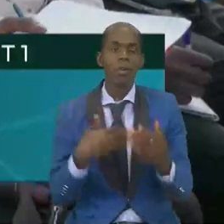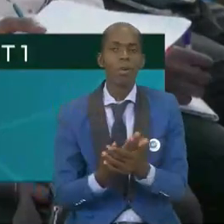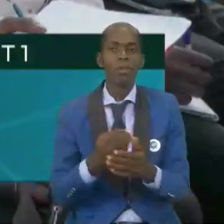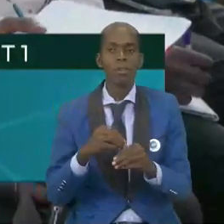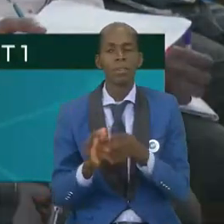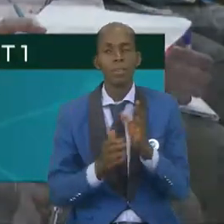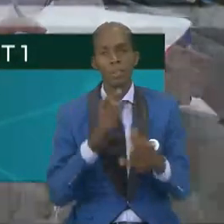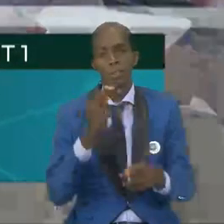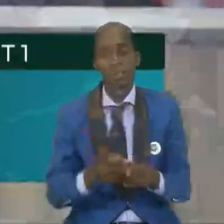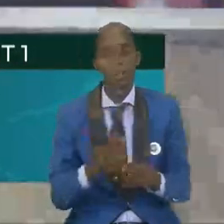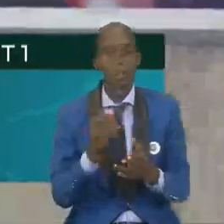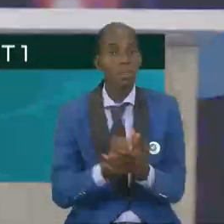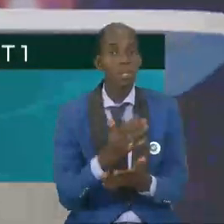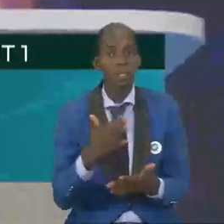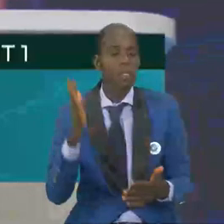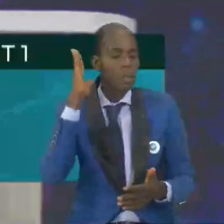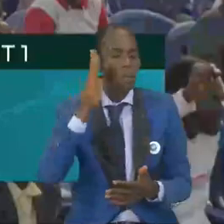va le déchirer.